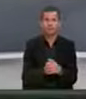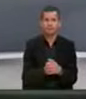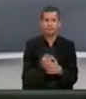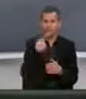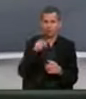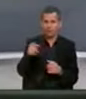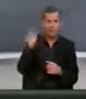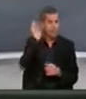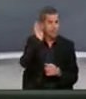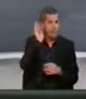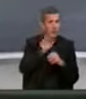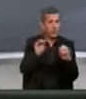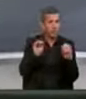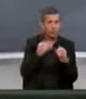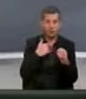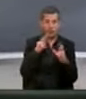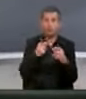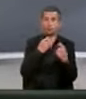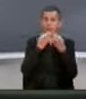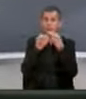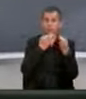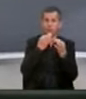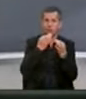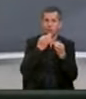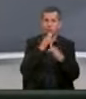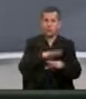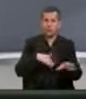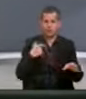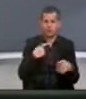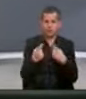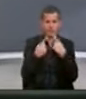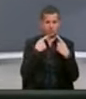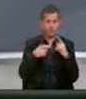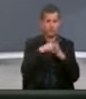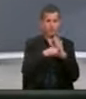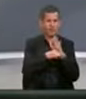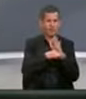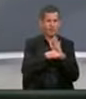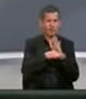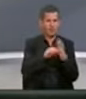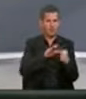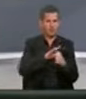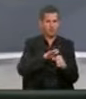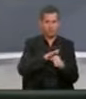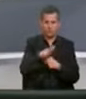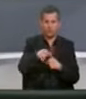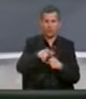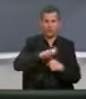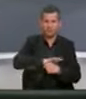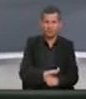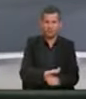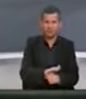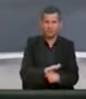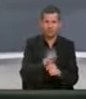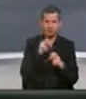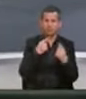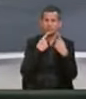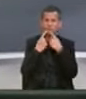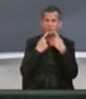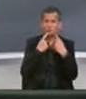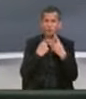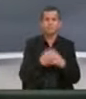Në arsimit, kam pas dhe pyetje parlamentare dhe kur po flasim për ligjin kundër diskriminimit, mendoj projekt ligjin kundër diskriminimit që kemi në